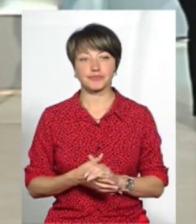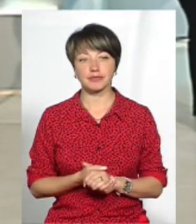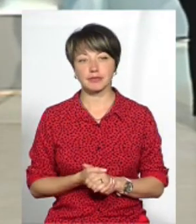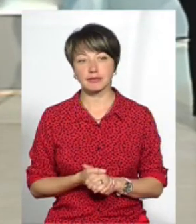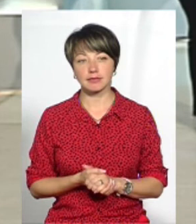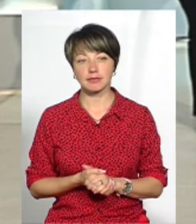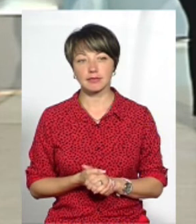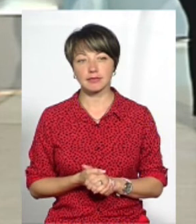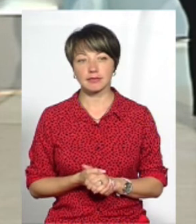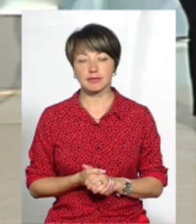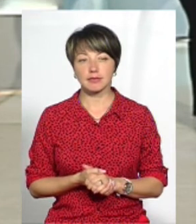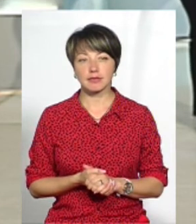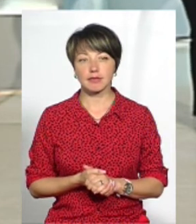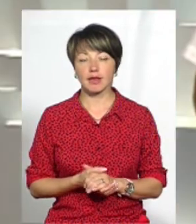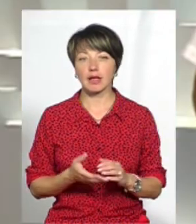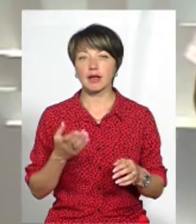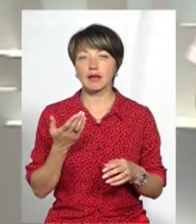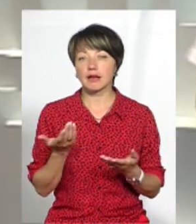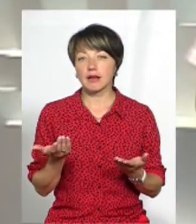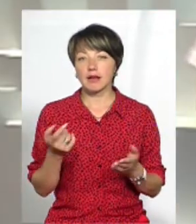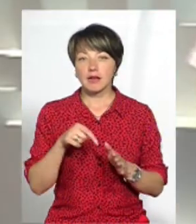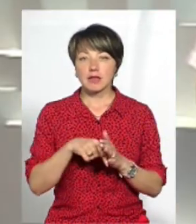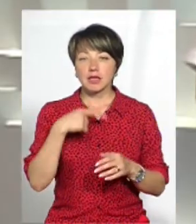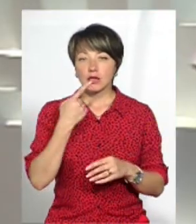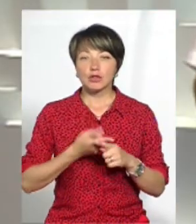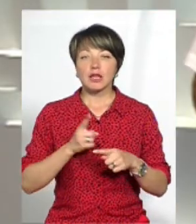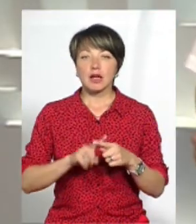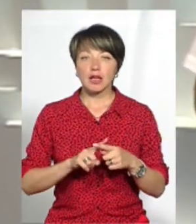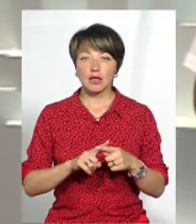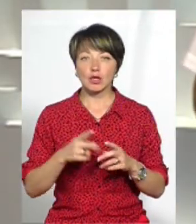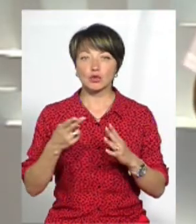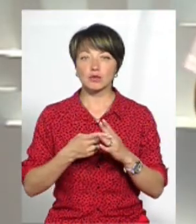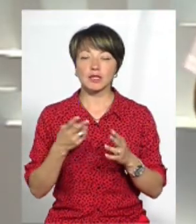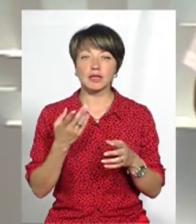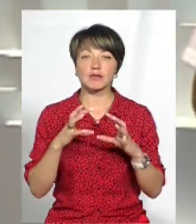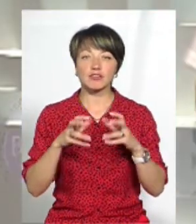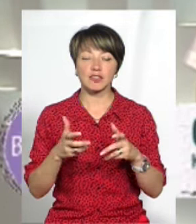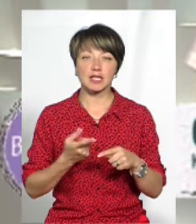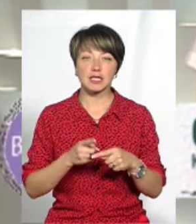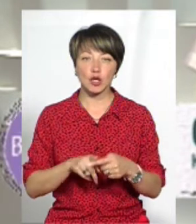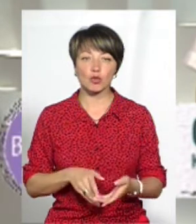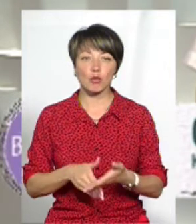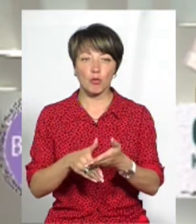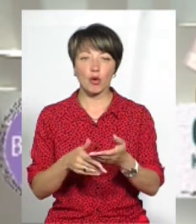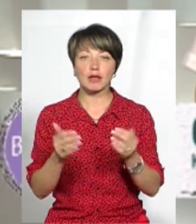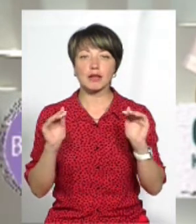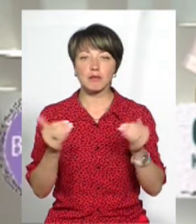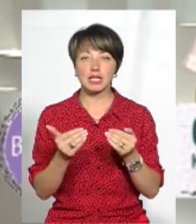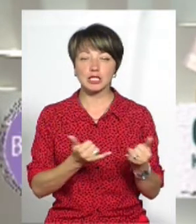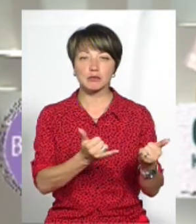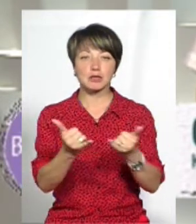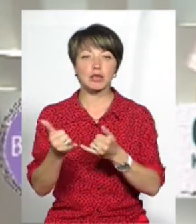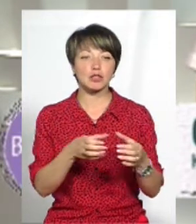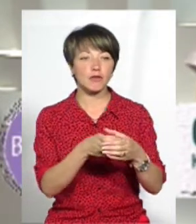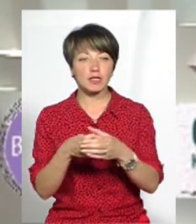Монетизація субсидій, власне кажучи, це що таке субсидія по суті? Це допомога найменш забезпеченим